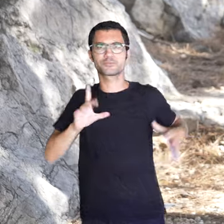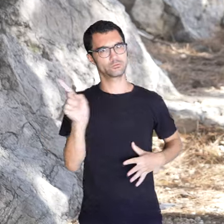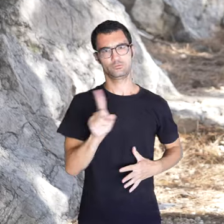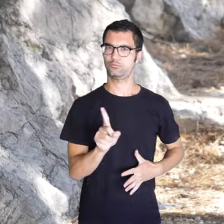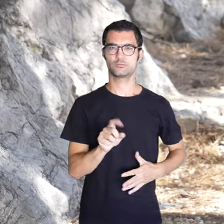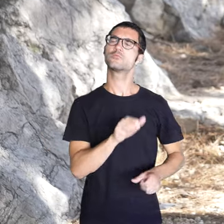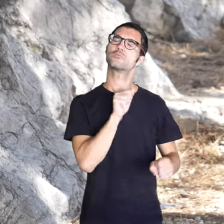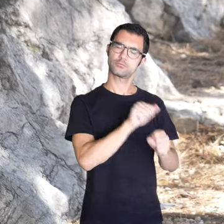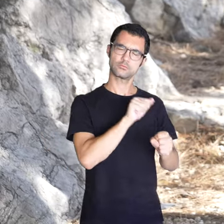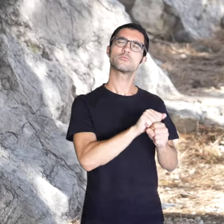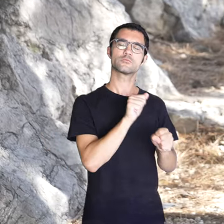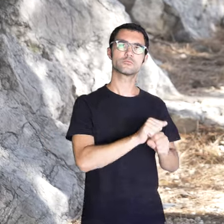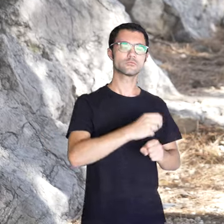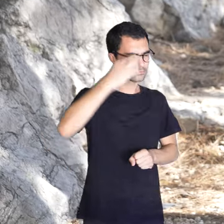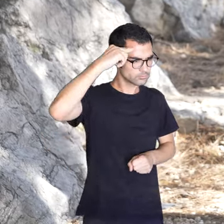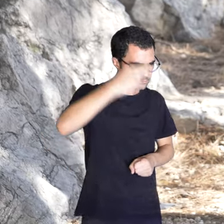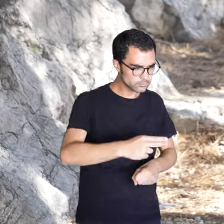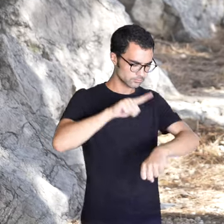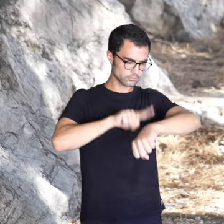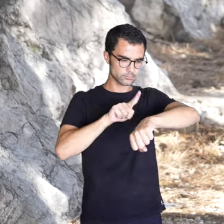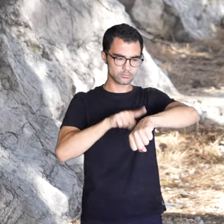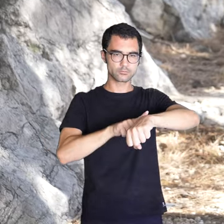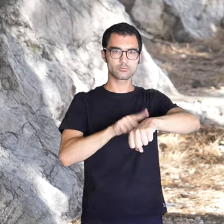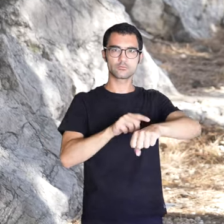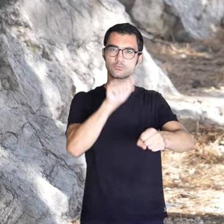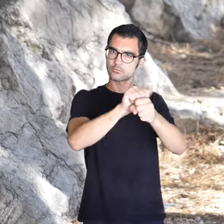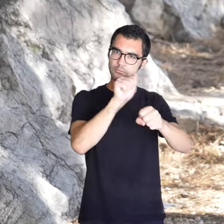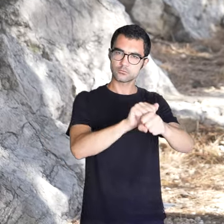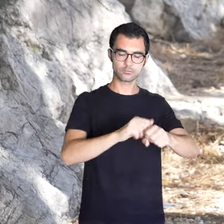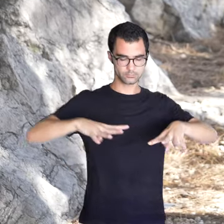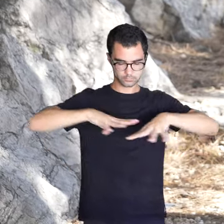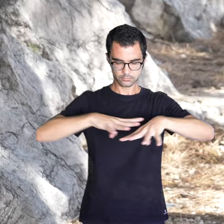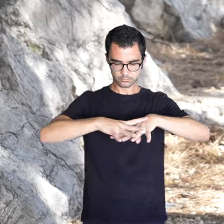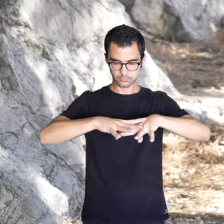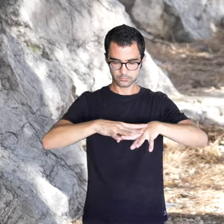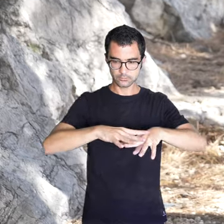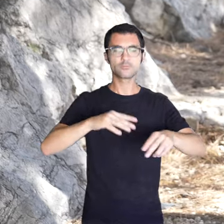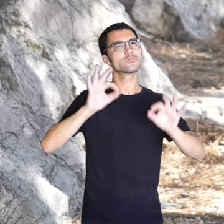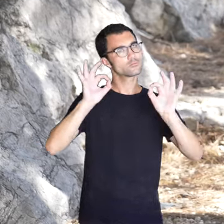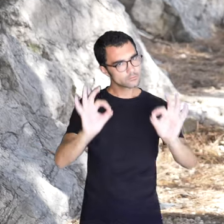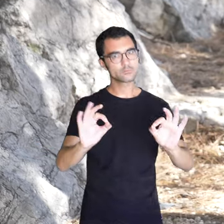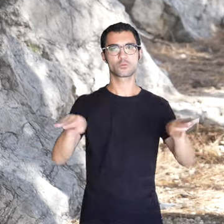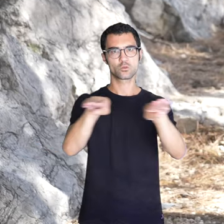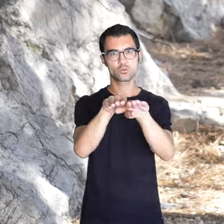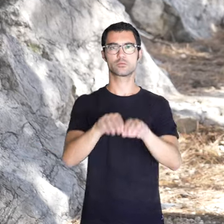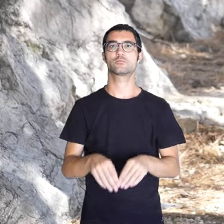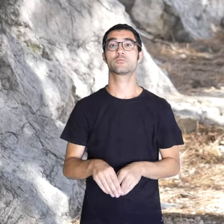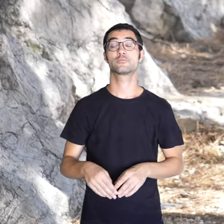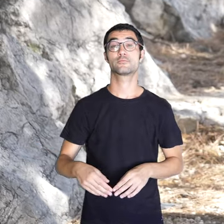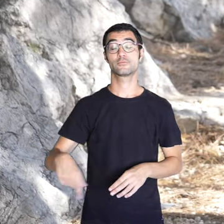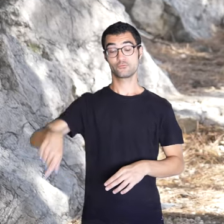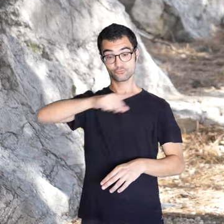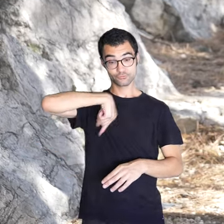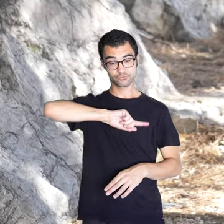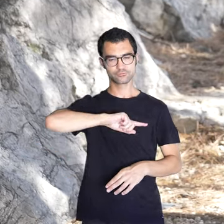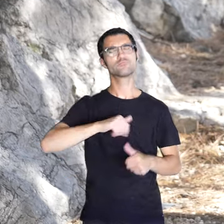de banda la pesca, sempre respectant els horaris, fins i tot les mateixes xarxes. Per nosaltres és un avantatge.